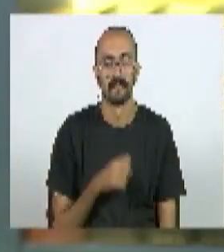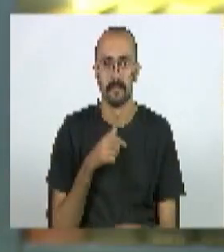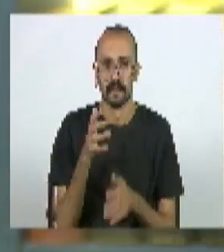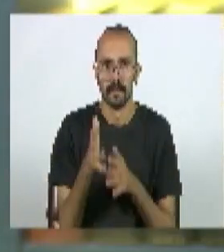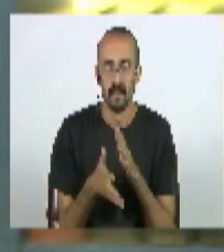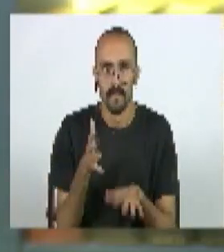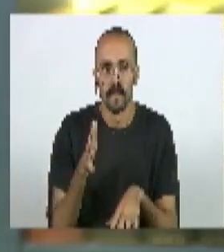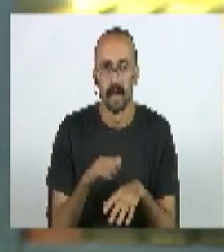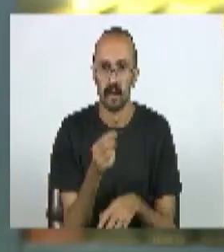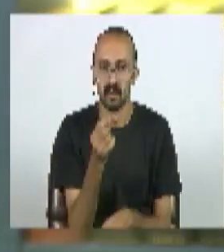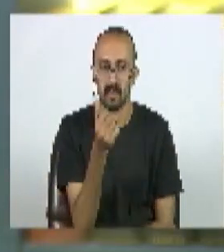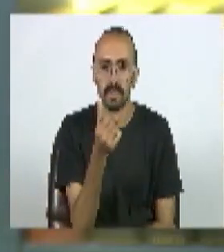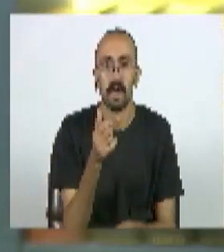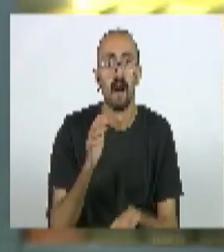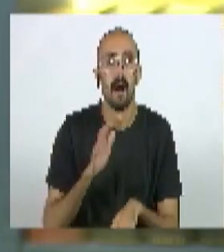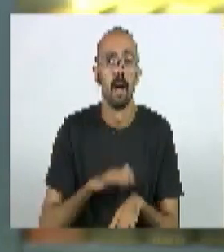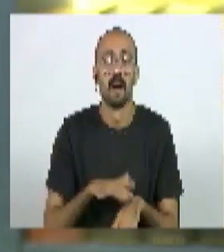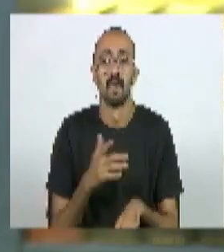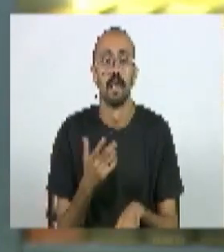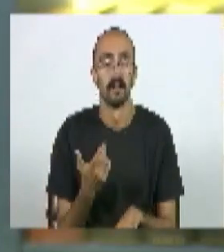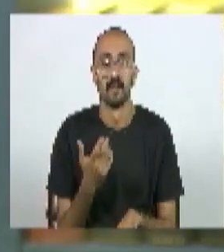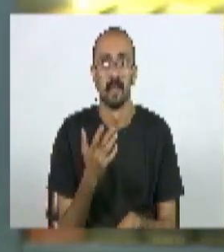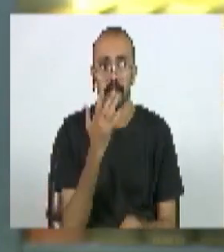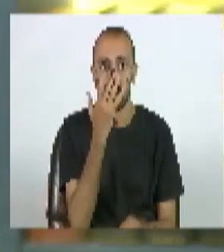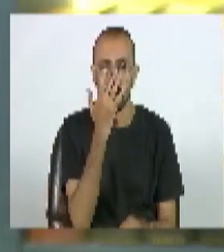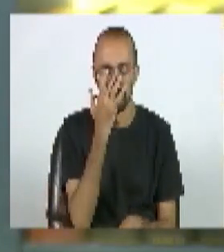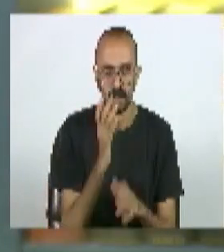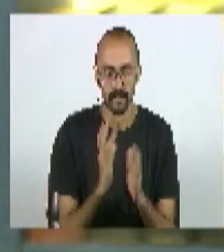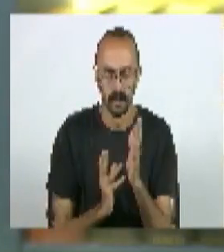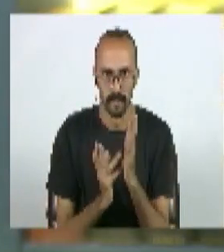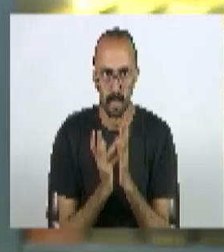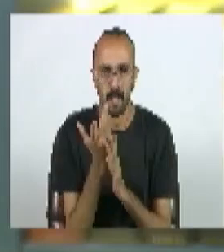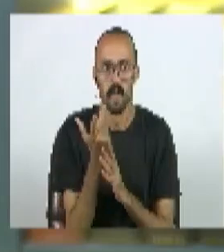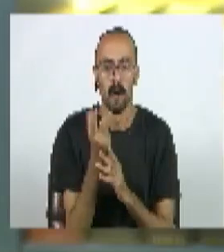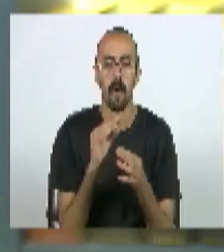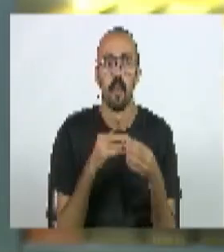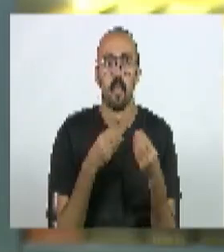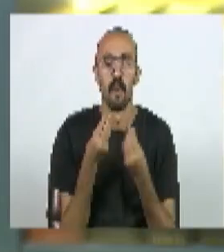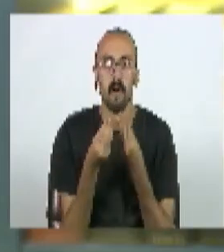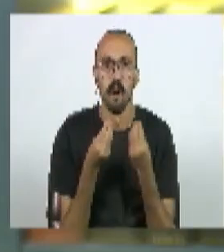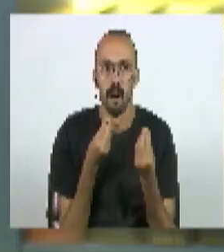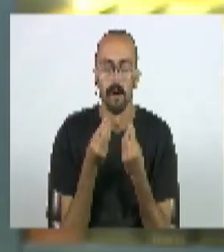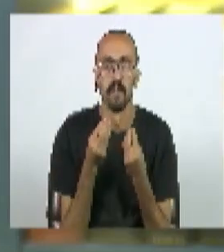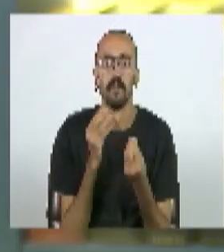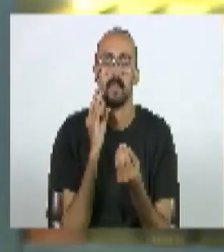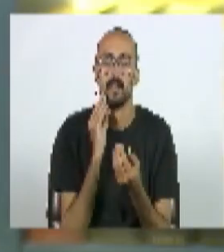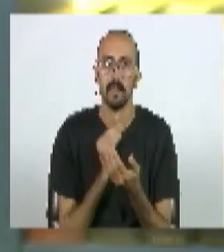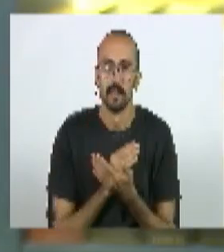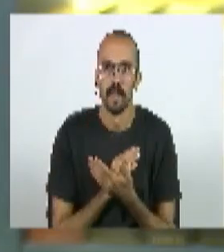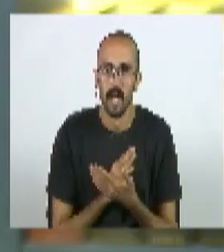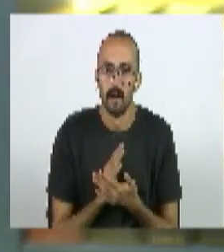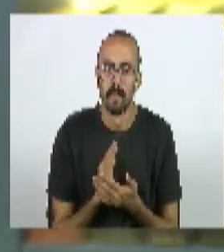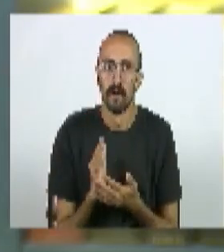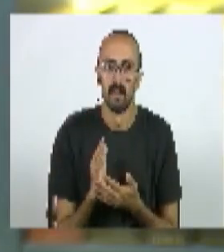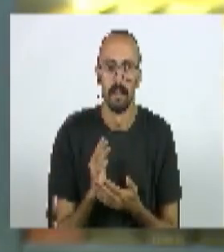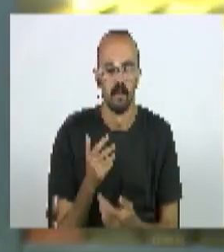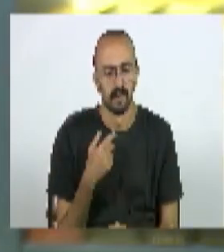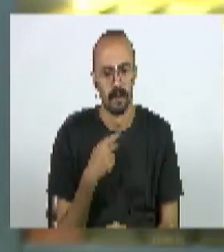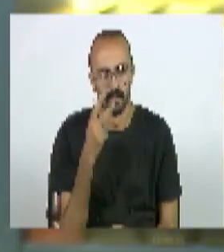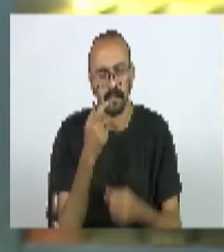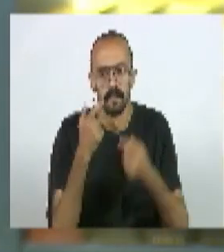هكلمكم شوية حوالين التنمية والحوار والتسامح والمواطنة من خلال تجربة